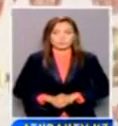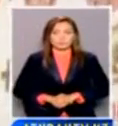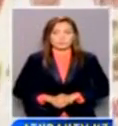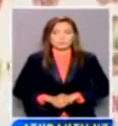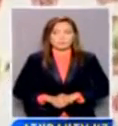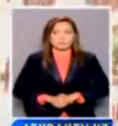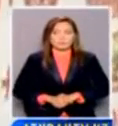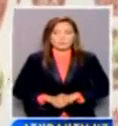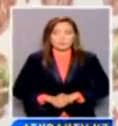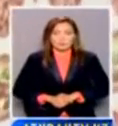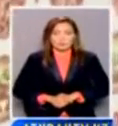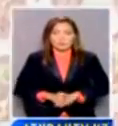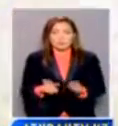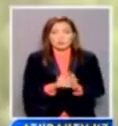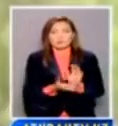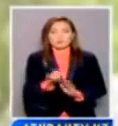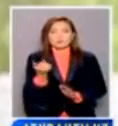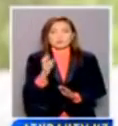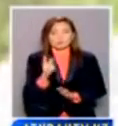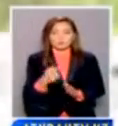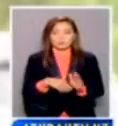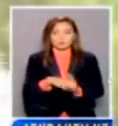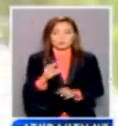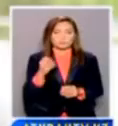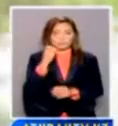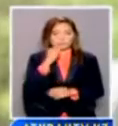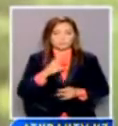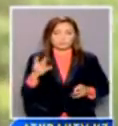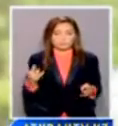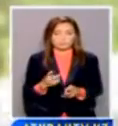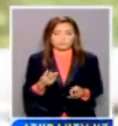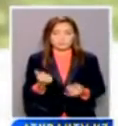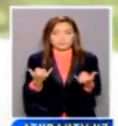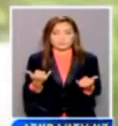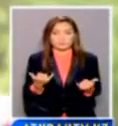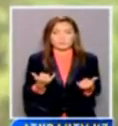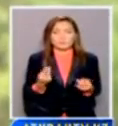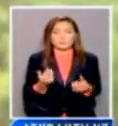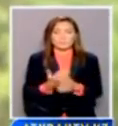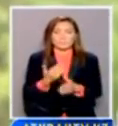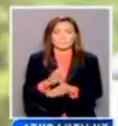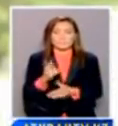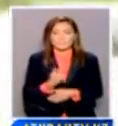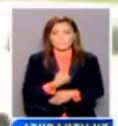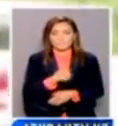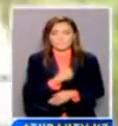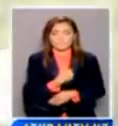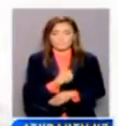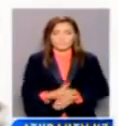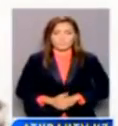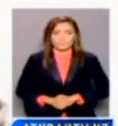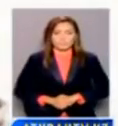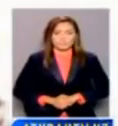Я бы, наверное, вообще всю пенсию сняла. Я. О, картайганда яндол. Хандай жағдай бат ол енді. Уақыт көрсетеді